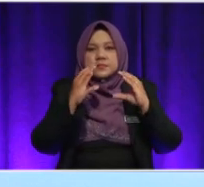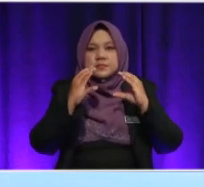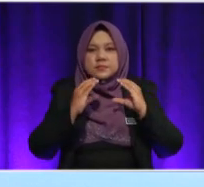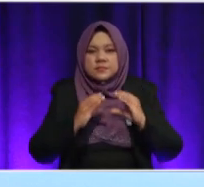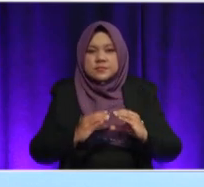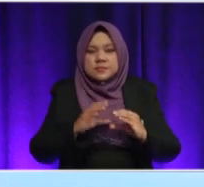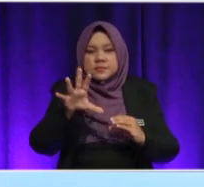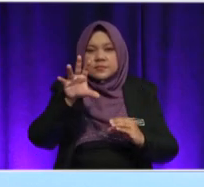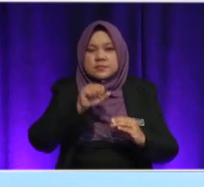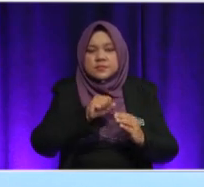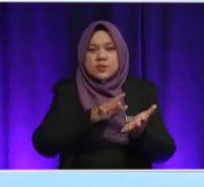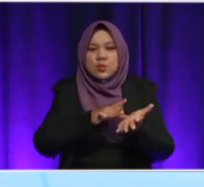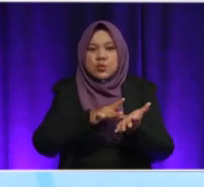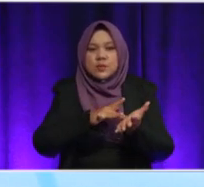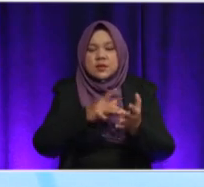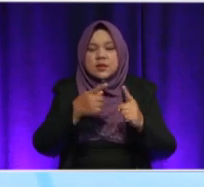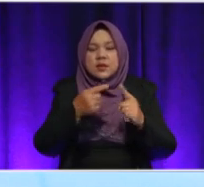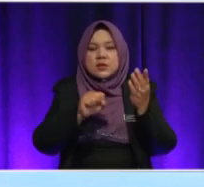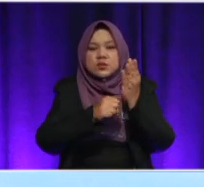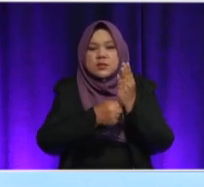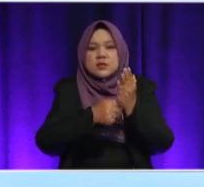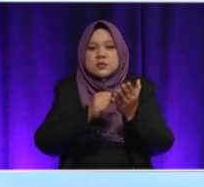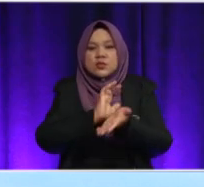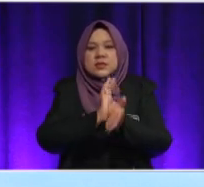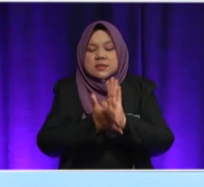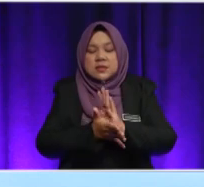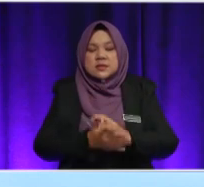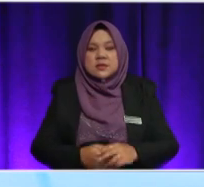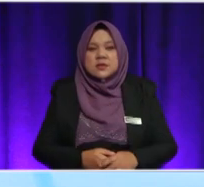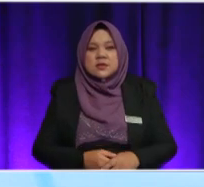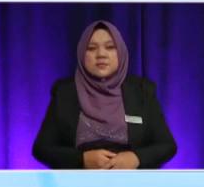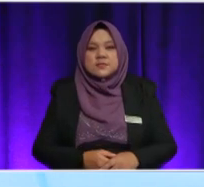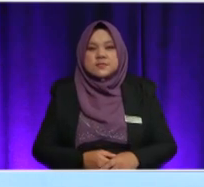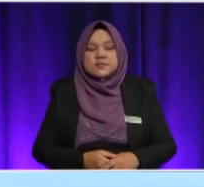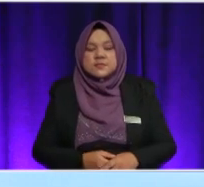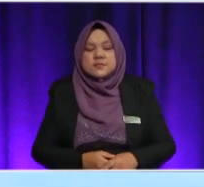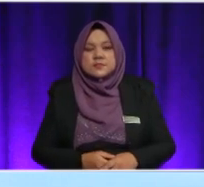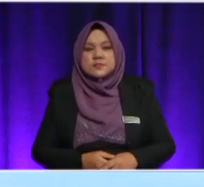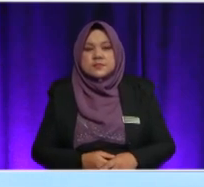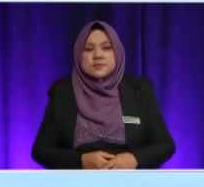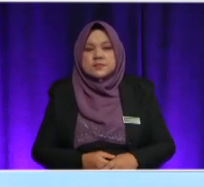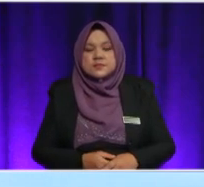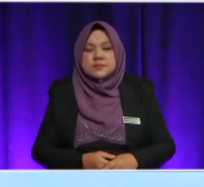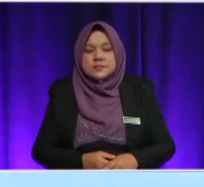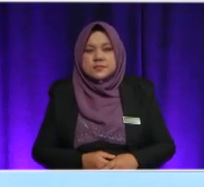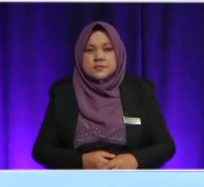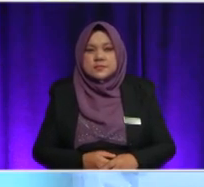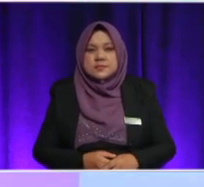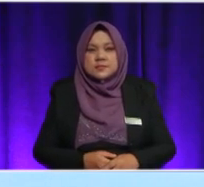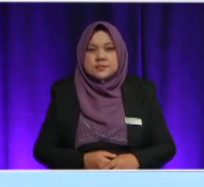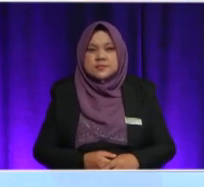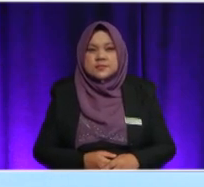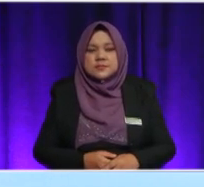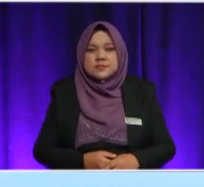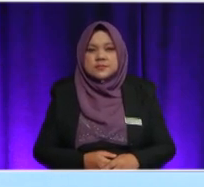pengambilan obat dari sumber semudah jadi cara pengambilan obat dari sumber semula jadi